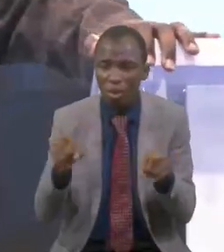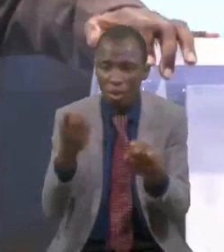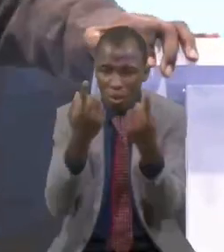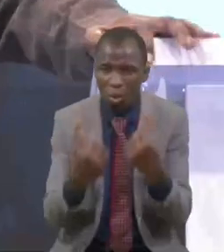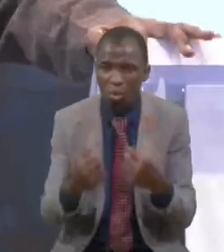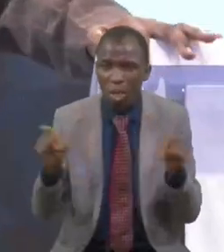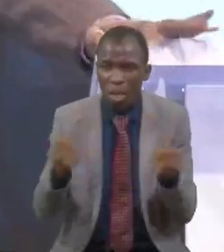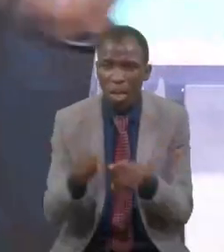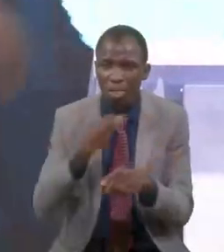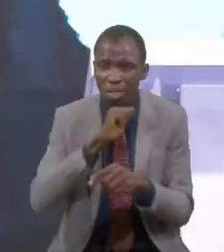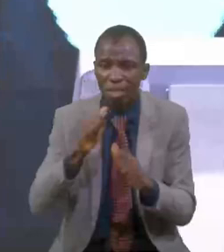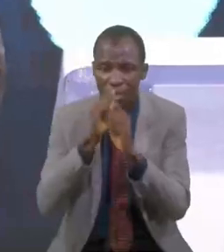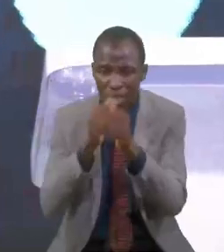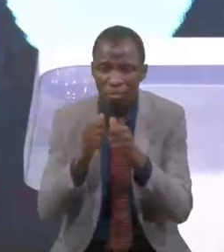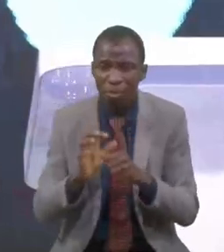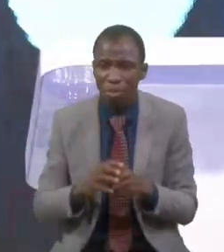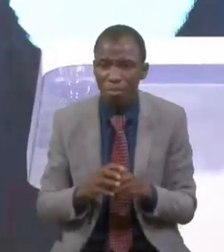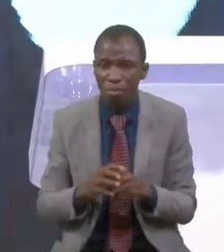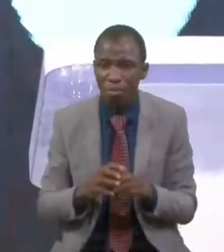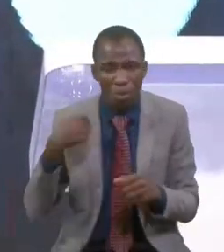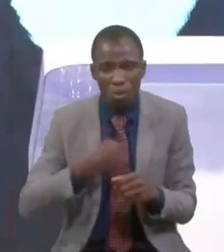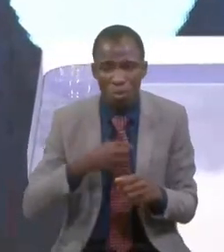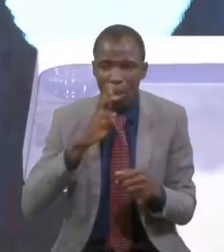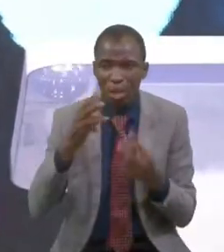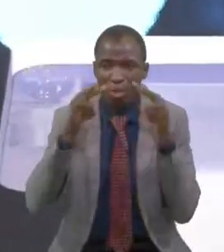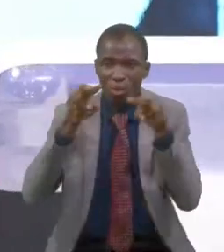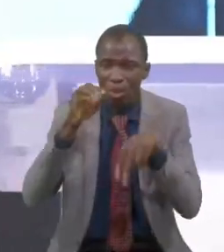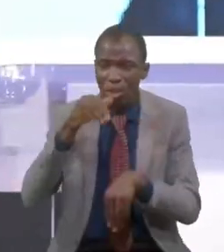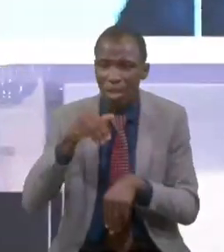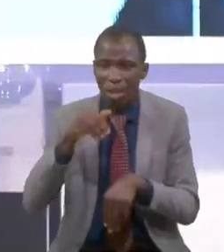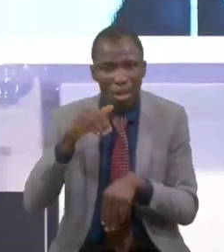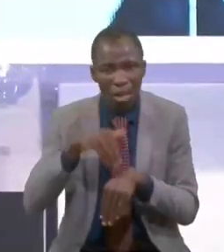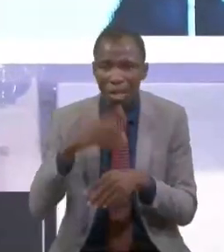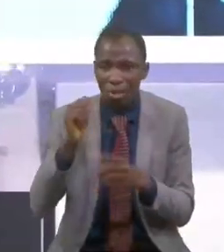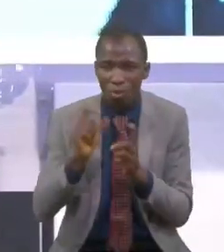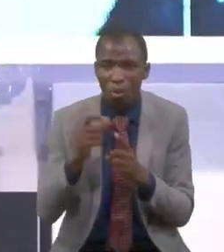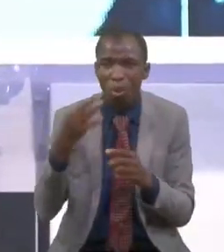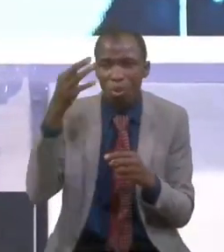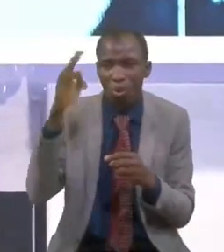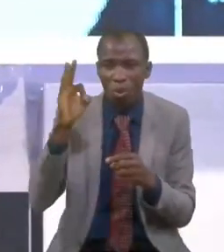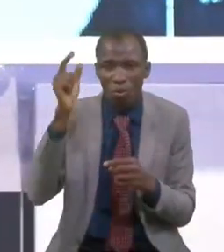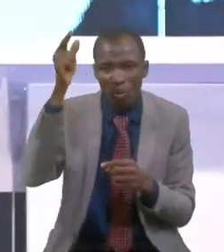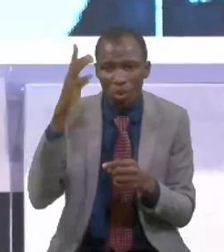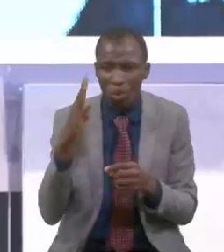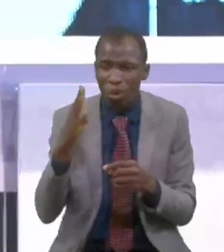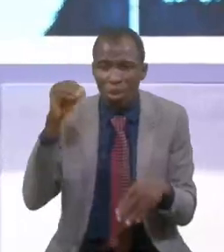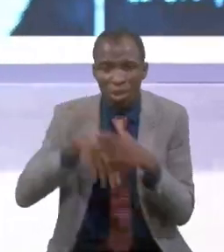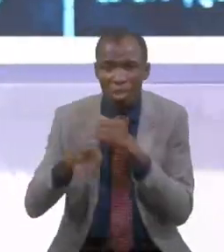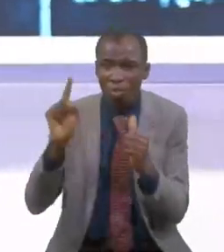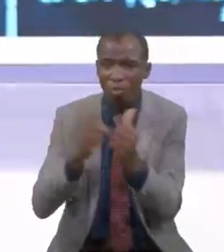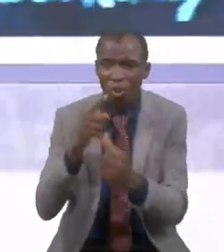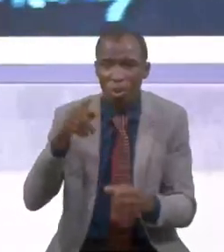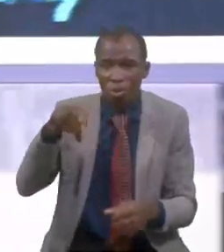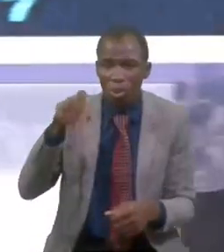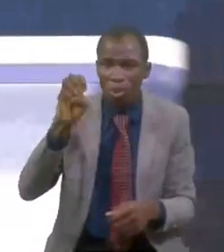la rédemption de Christ nous allons voir la Parole de Dieu qui nous dit en 1er